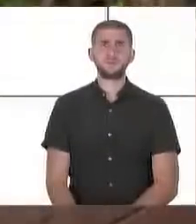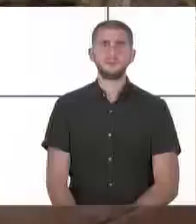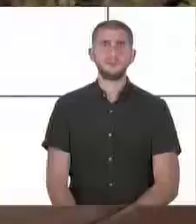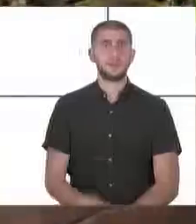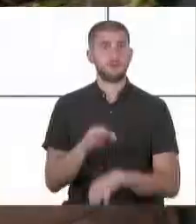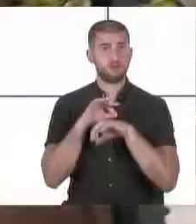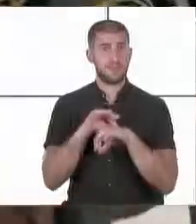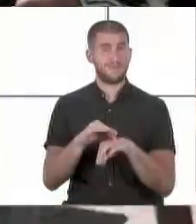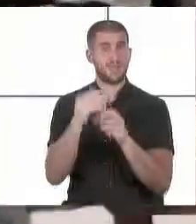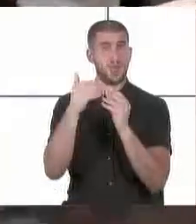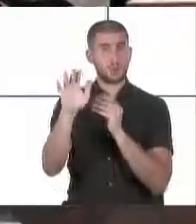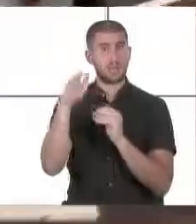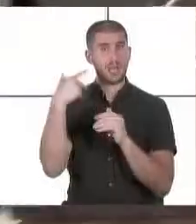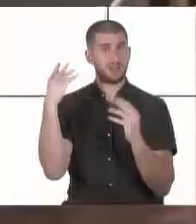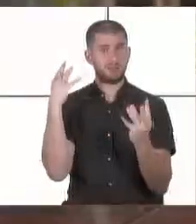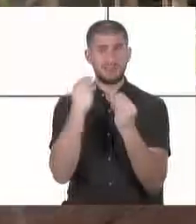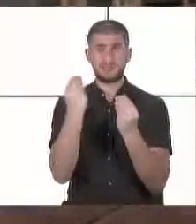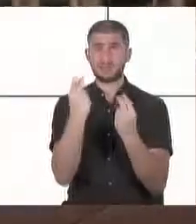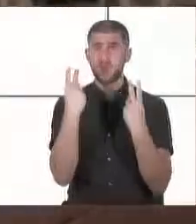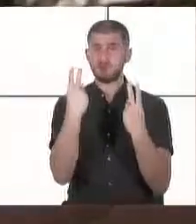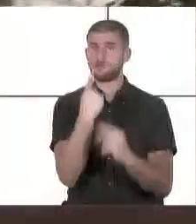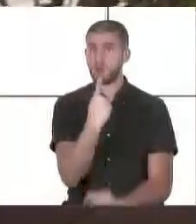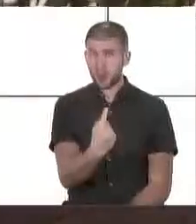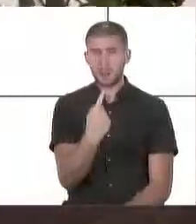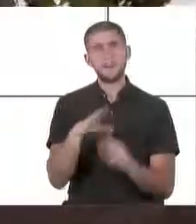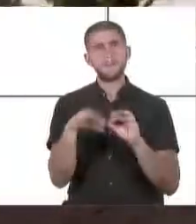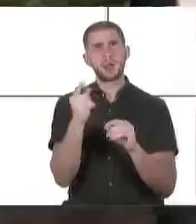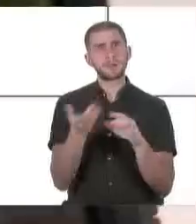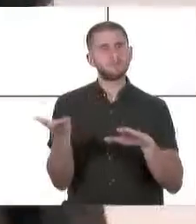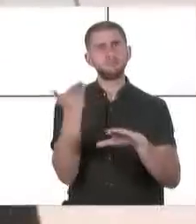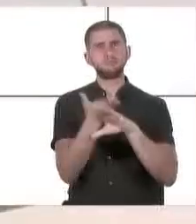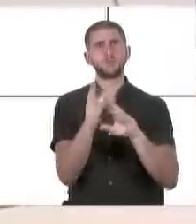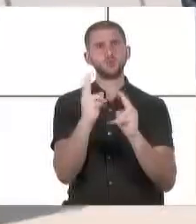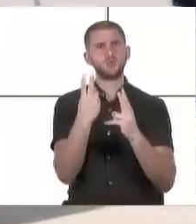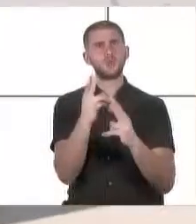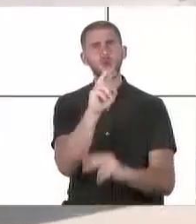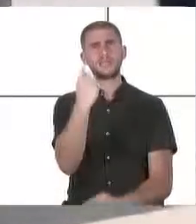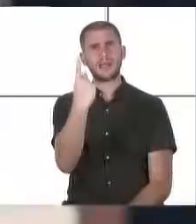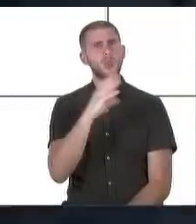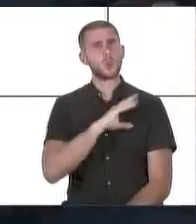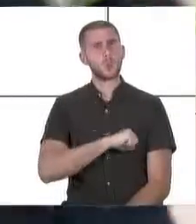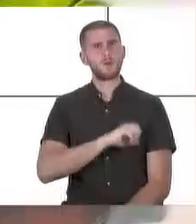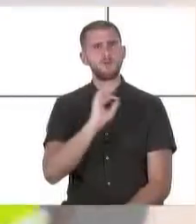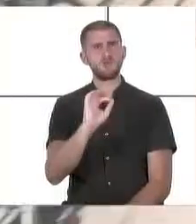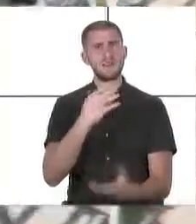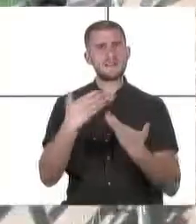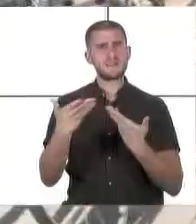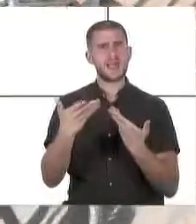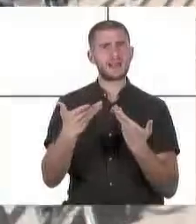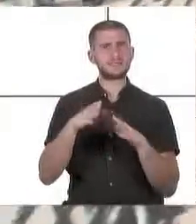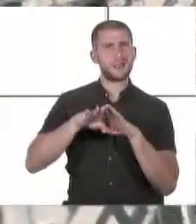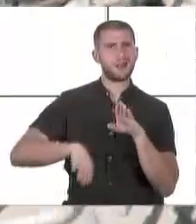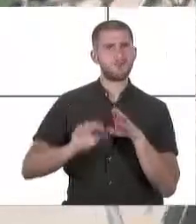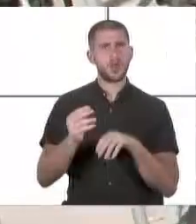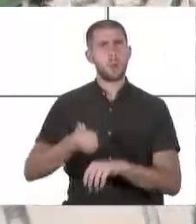כשליוויתי אותו החוצה אחרי כל הדברים החשובים, בחרתי להציף מולו עוד סוגיה אחת כאובה של יחסי מרות, של